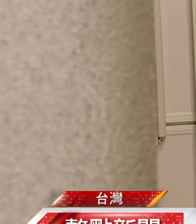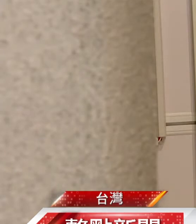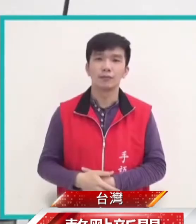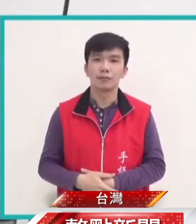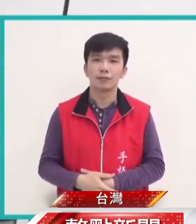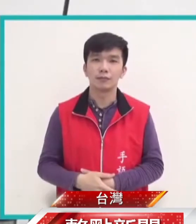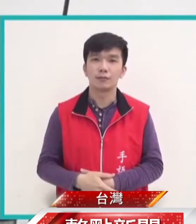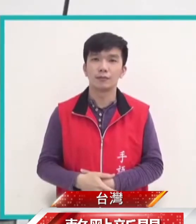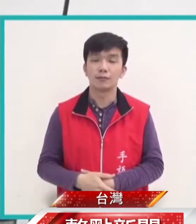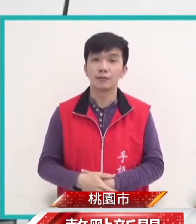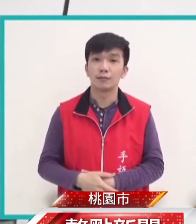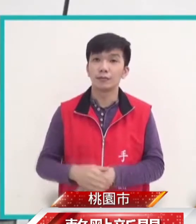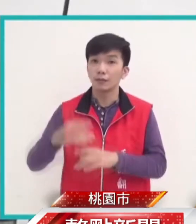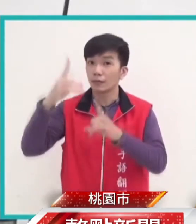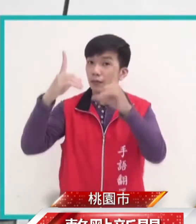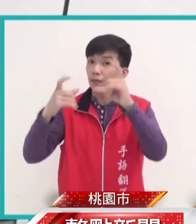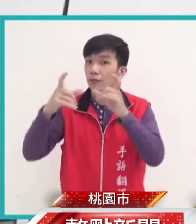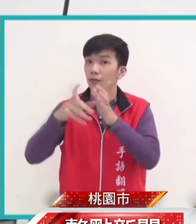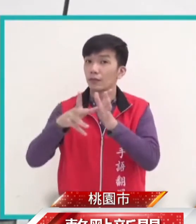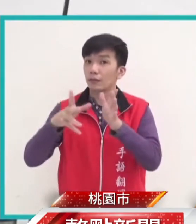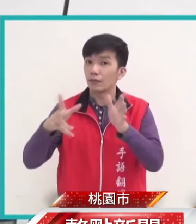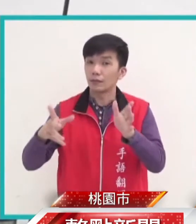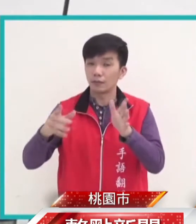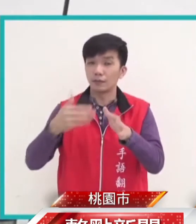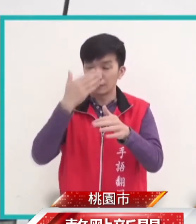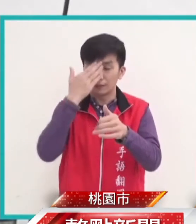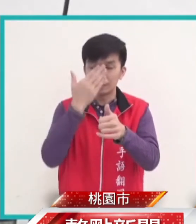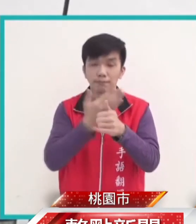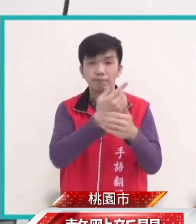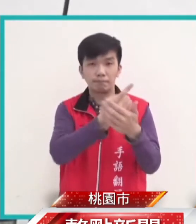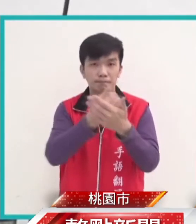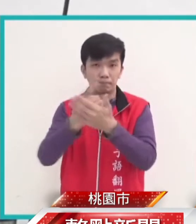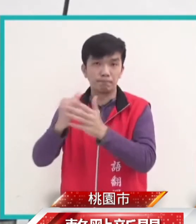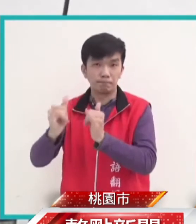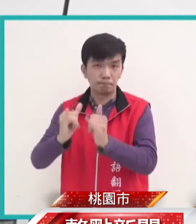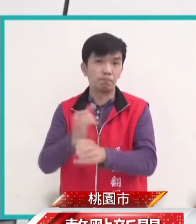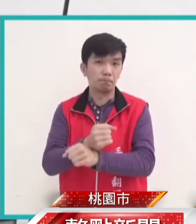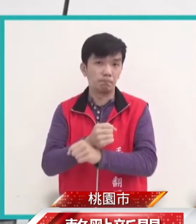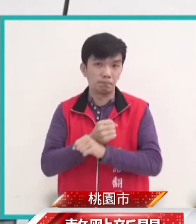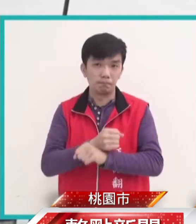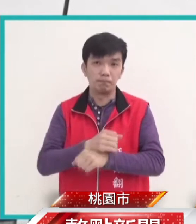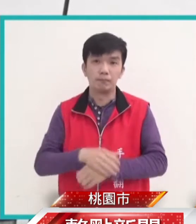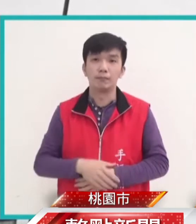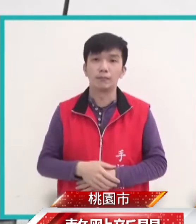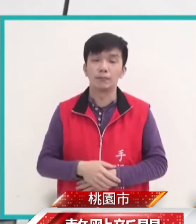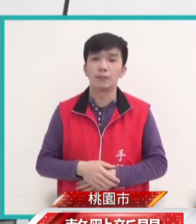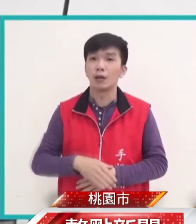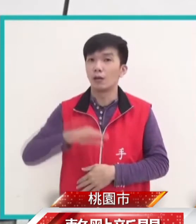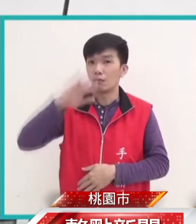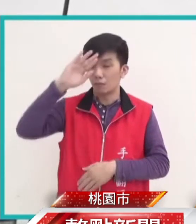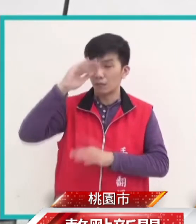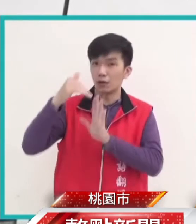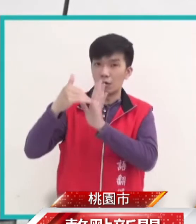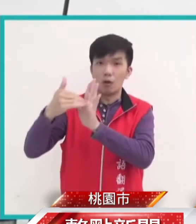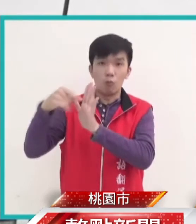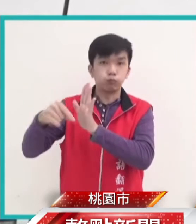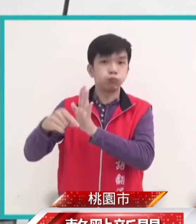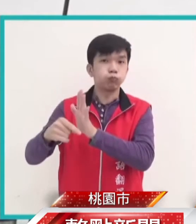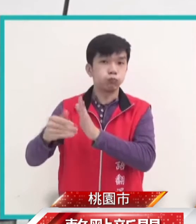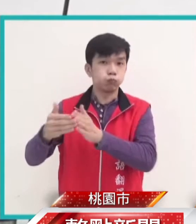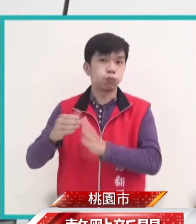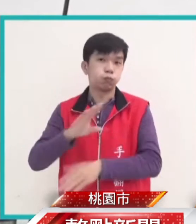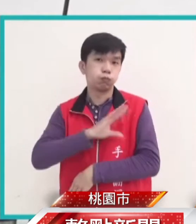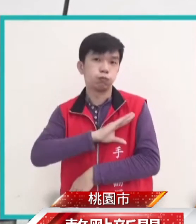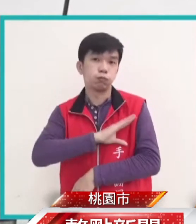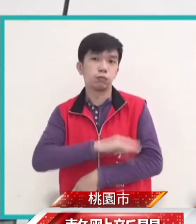60%。 那过年期间，要请所有的民众，我想防疫安全的防线很重要，